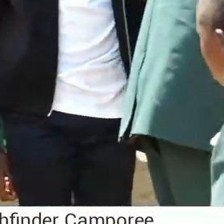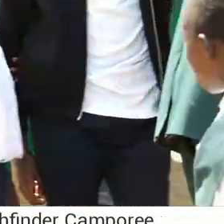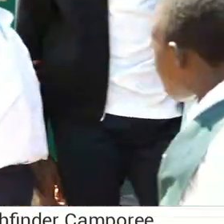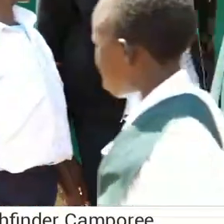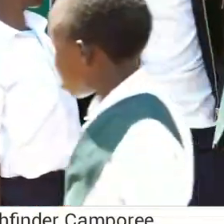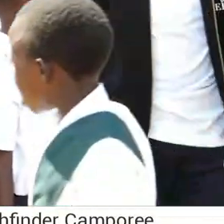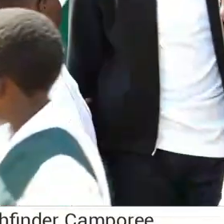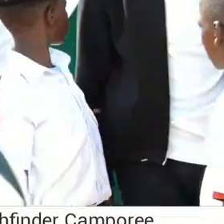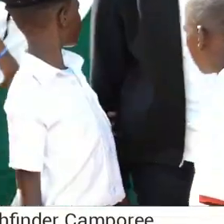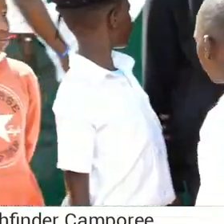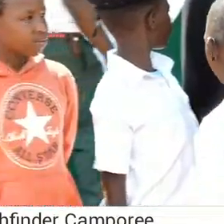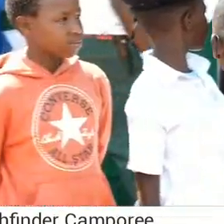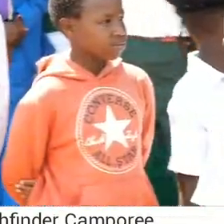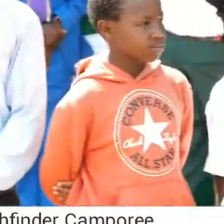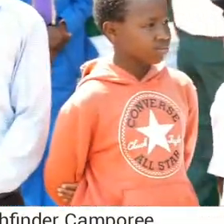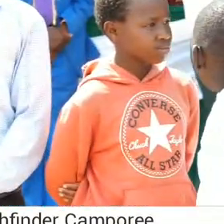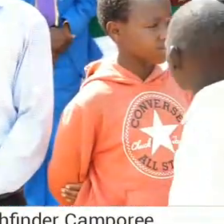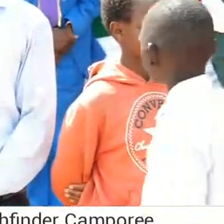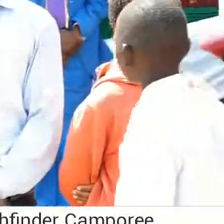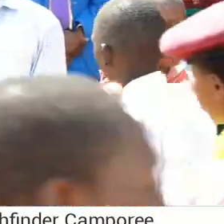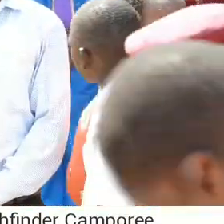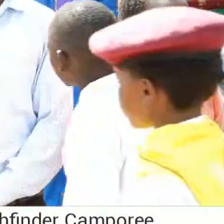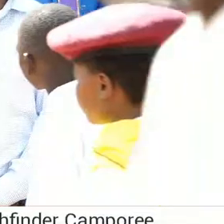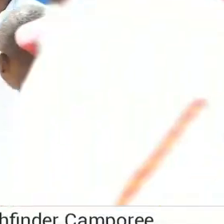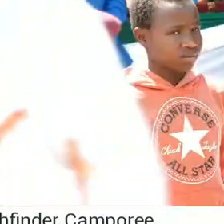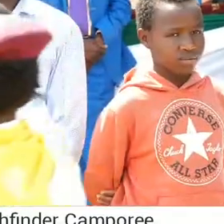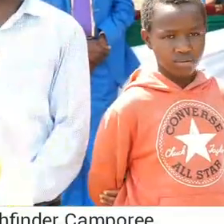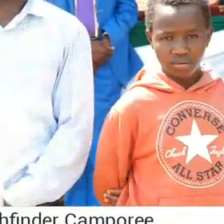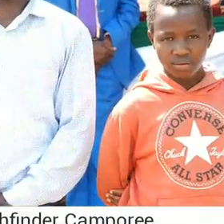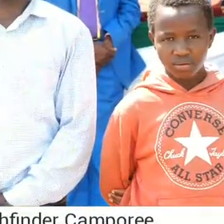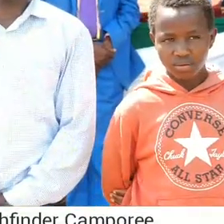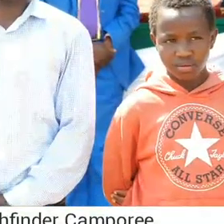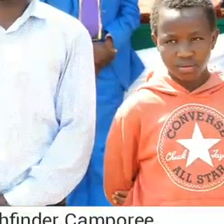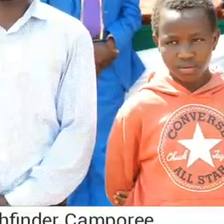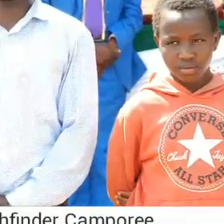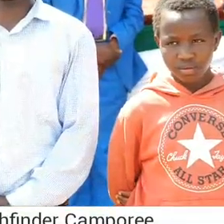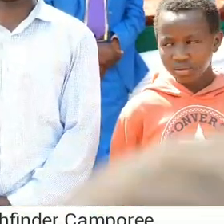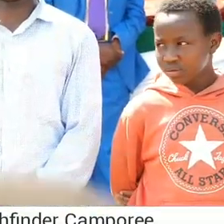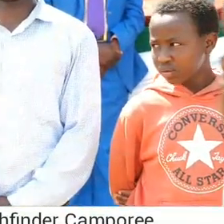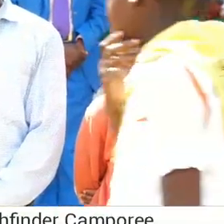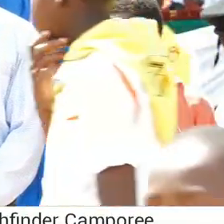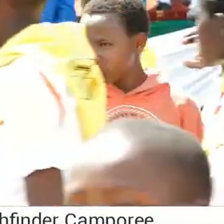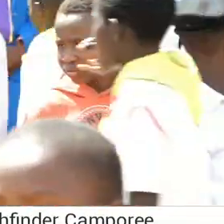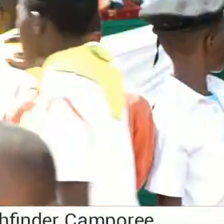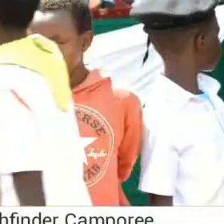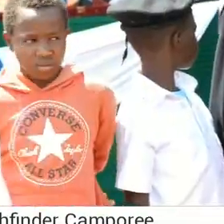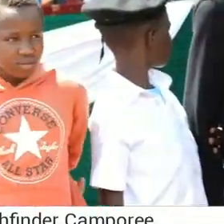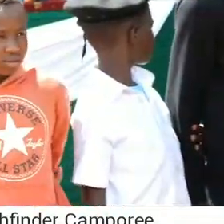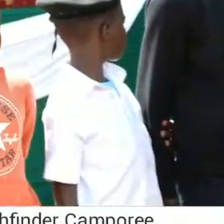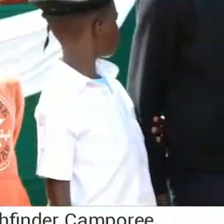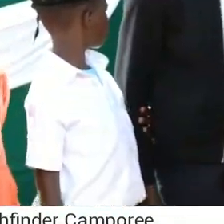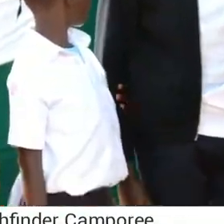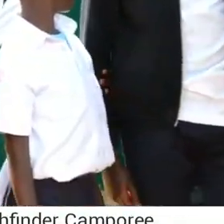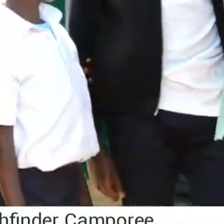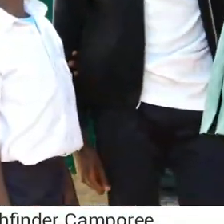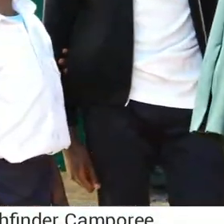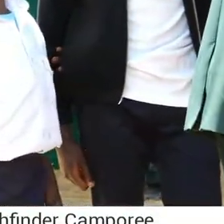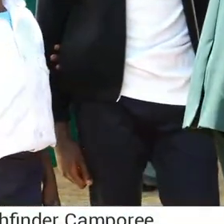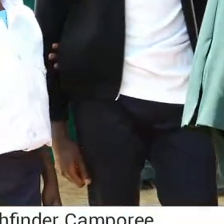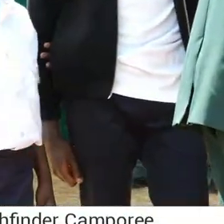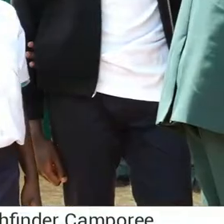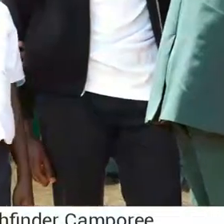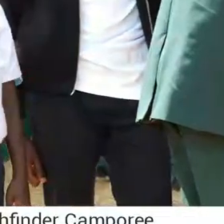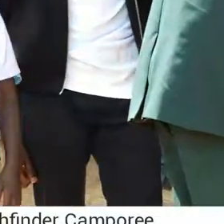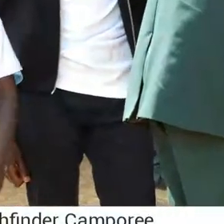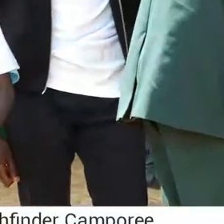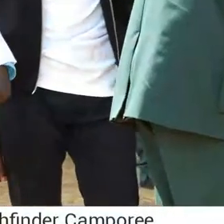upatiso, alafu tuweze kuendelea pale. Kisha tukimaliza maapisho, tutaweza kuenda kwenye